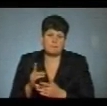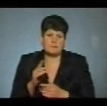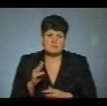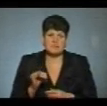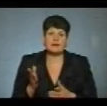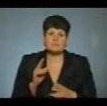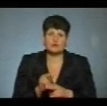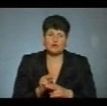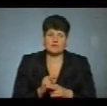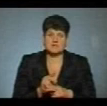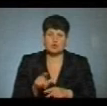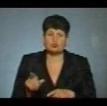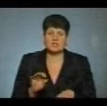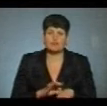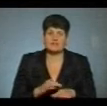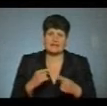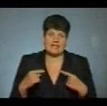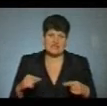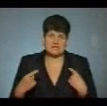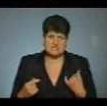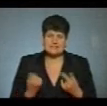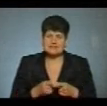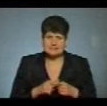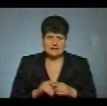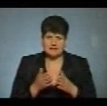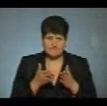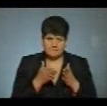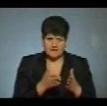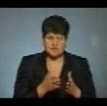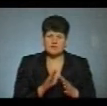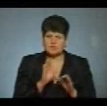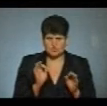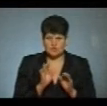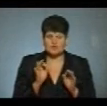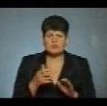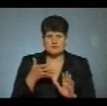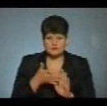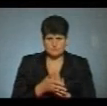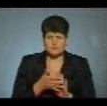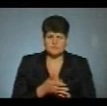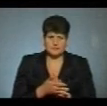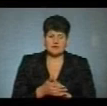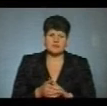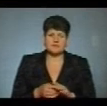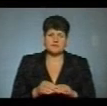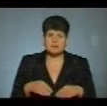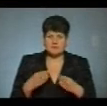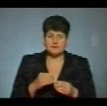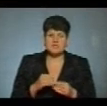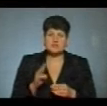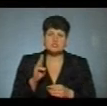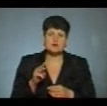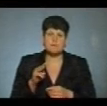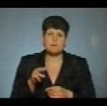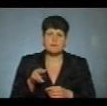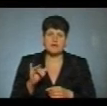які хворі на інші захворювання? Ну, тобто, я розумію, що це не зовсім, напевно, ваша компетенція, але, нічого, але я шпиталь, дам, що означає? Я дам пояснення. Шпиталь – це